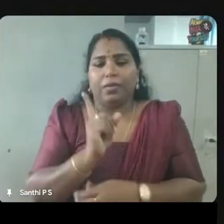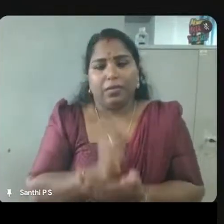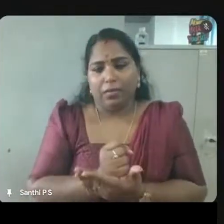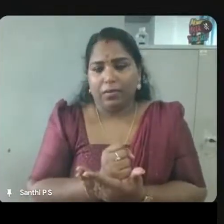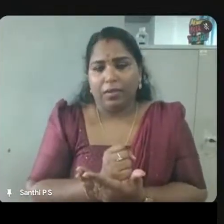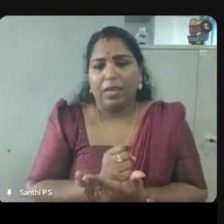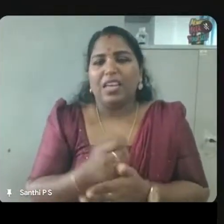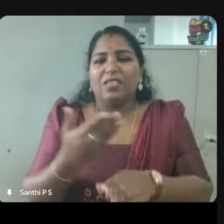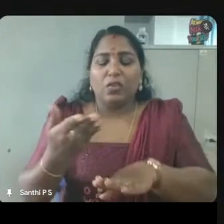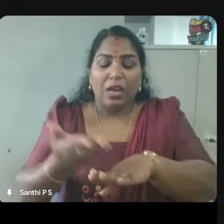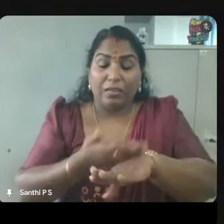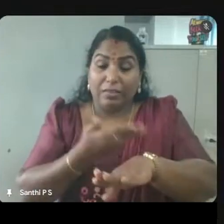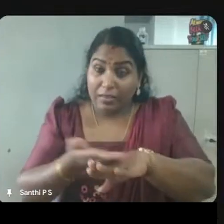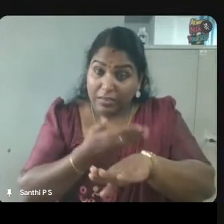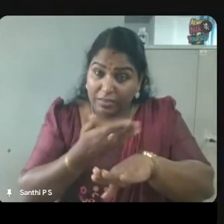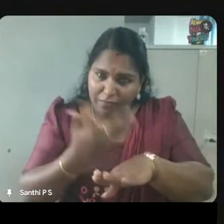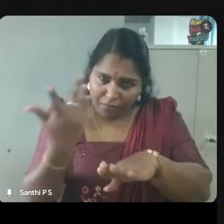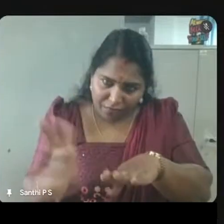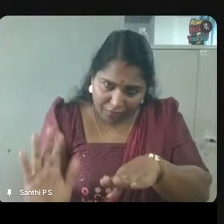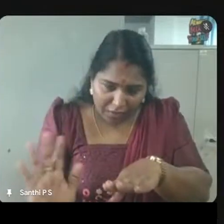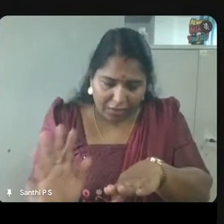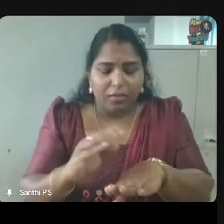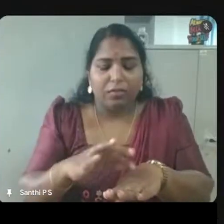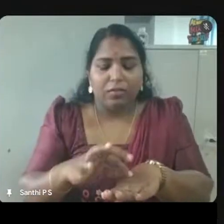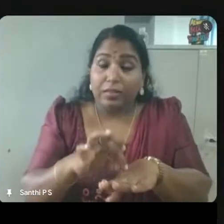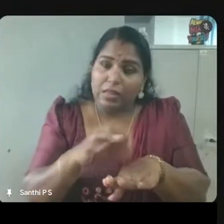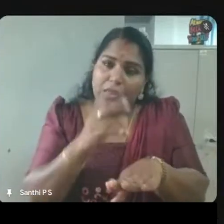ചെയ്ത് കഴിക്കുന്നതാണ് ഏറ്റവും നല്ലത്.